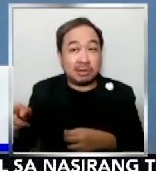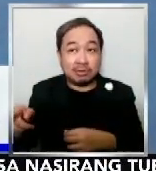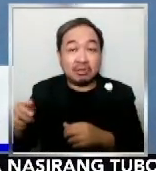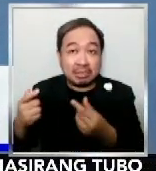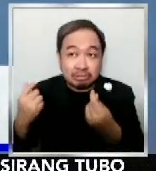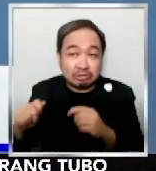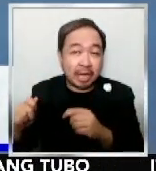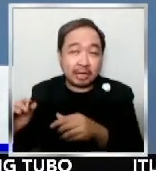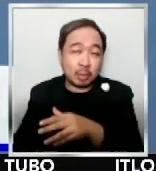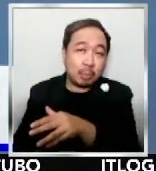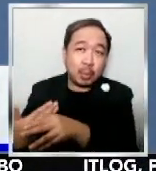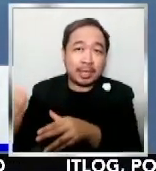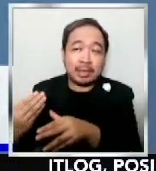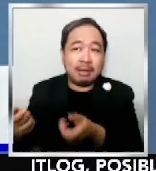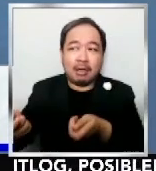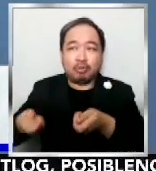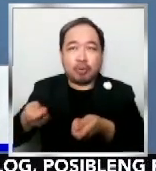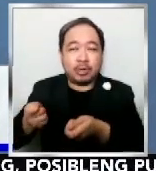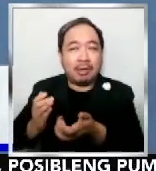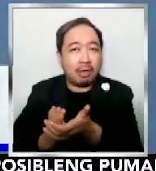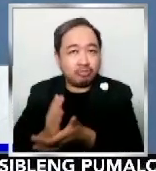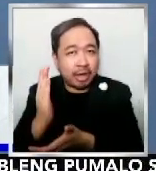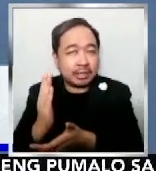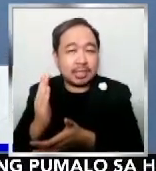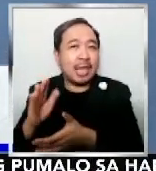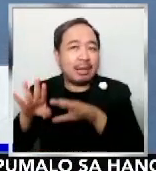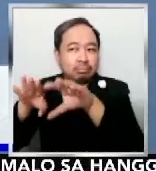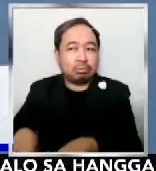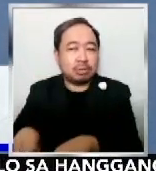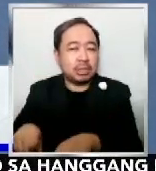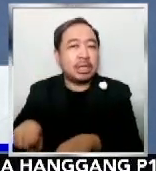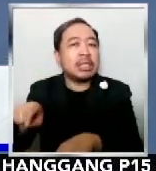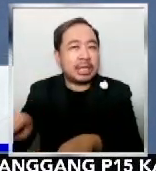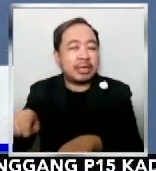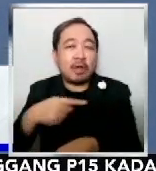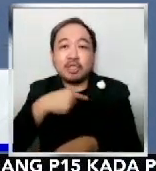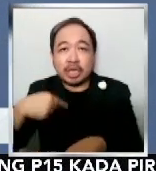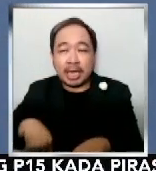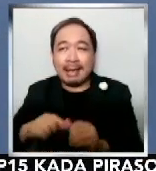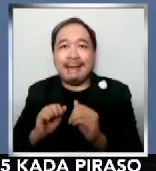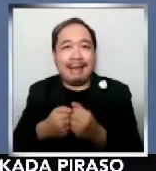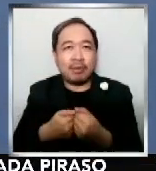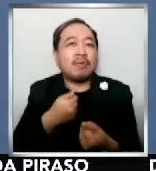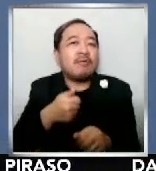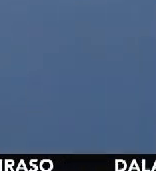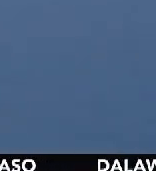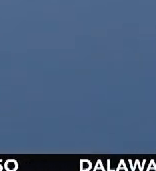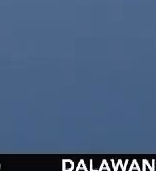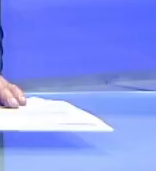manghimasok sa soberanya, karapatan at interes ng China sa pamamagitan ng pagpapatupad ng naturang